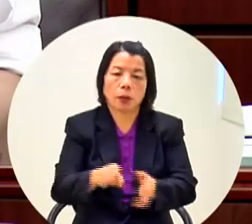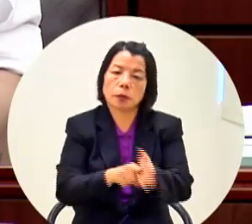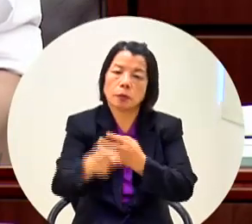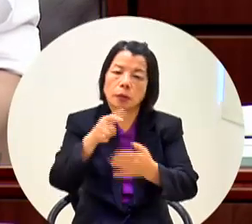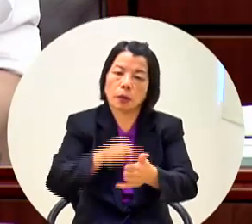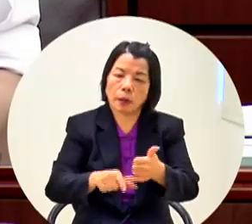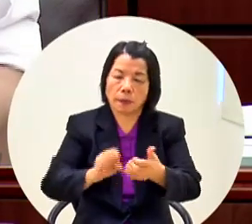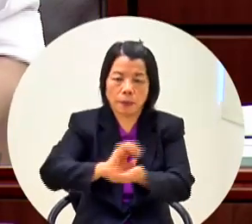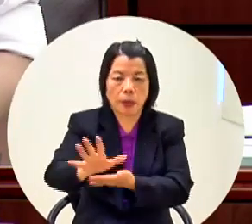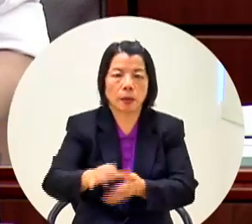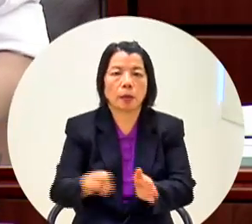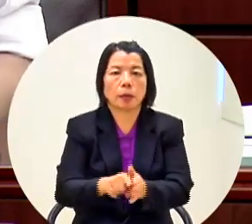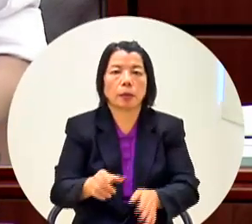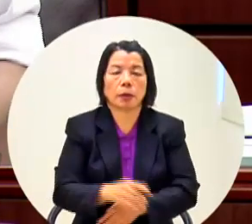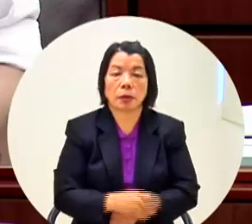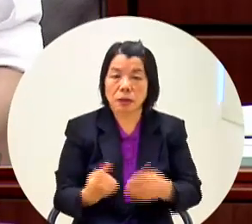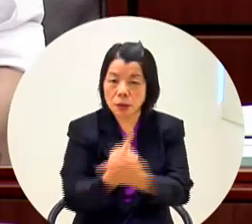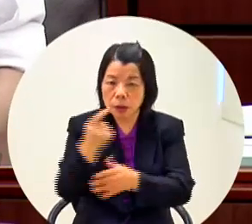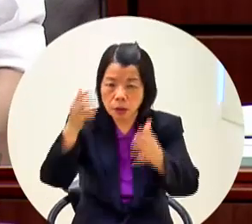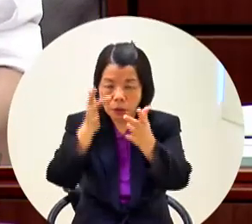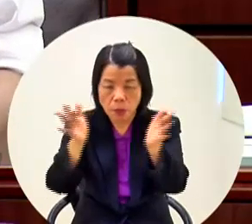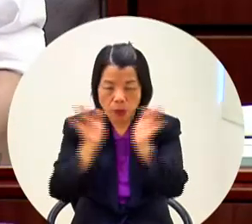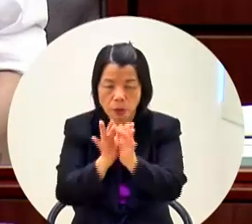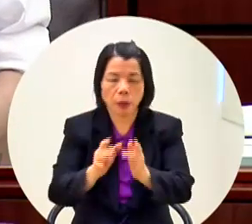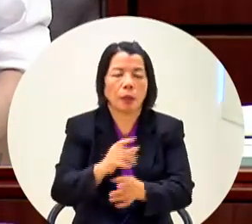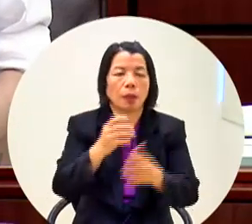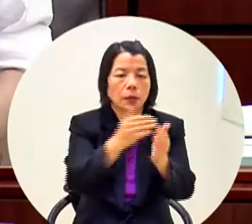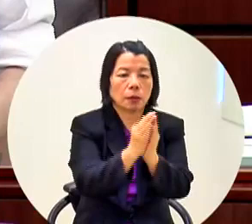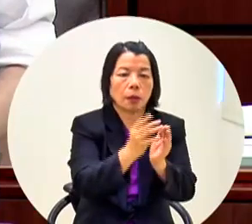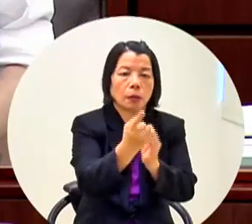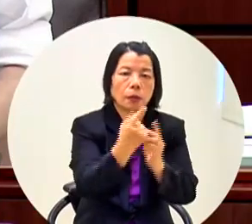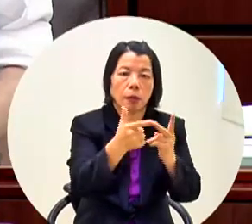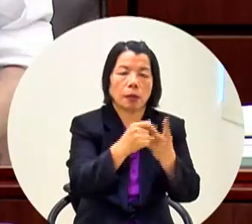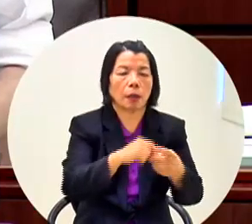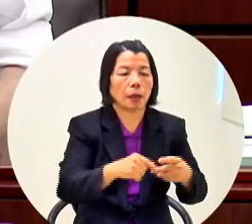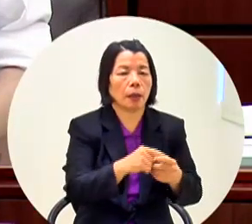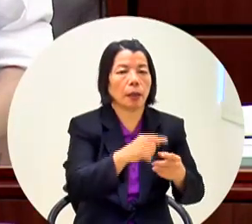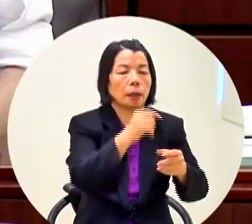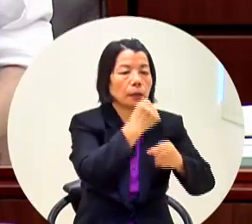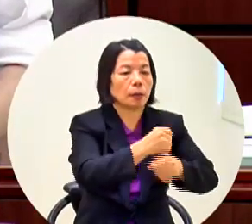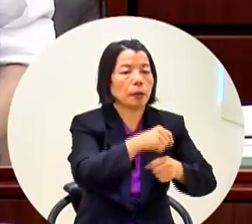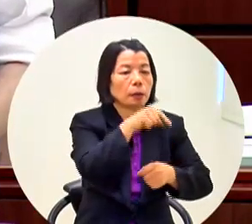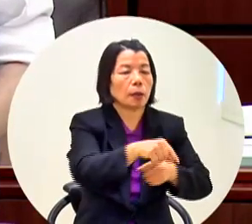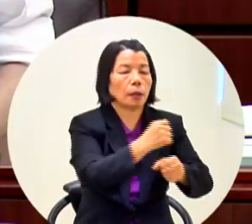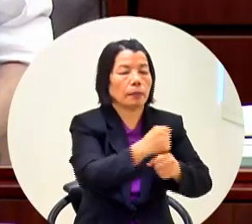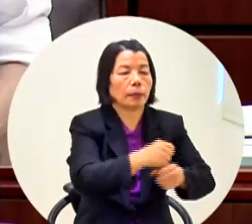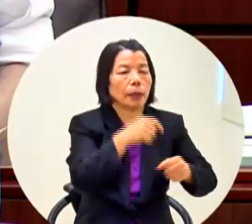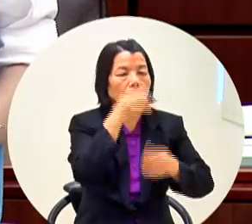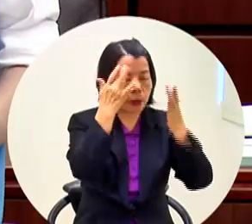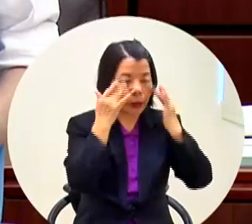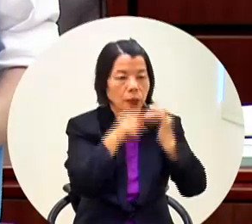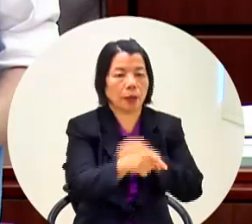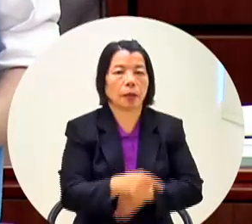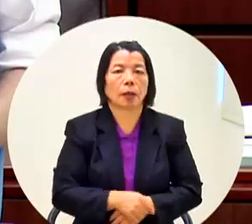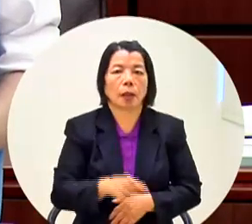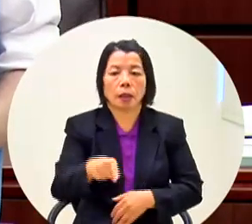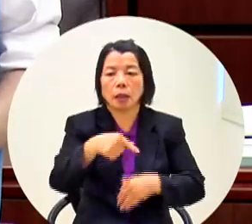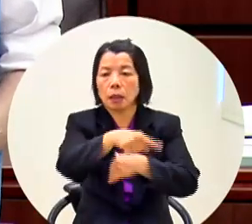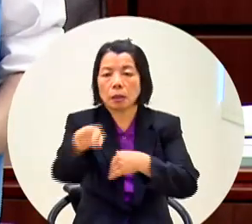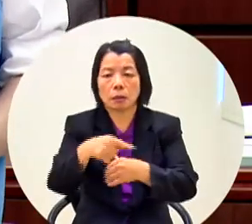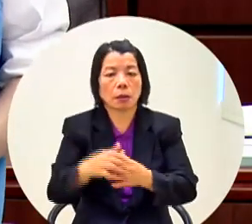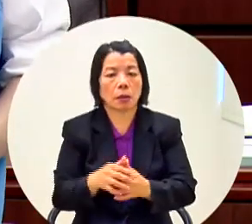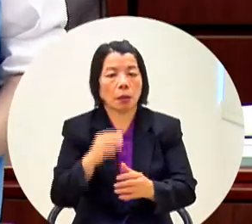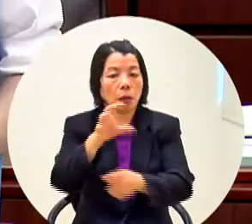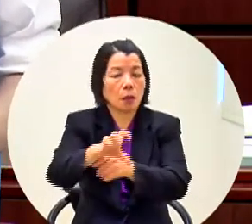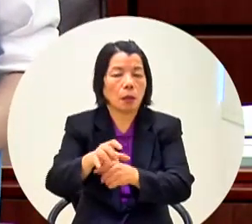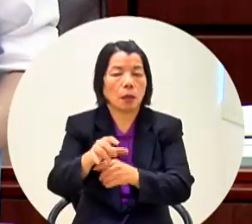且也绝对不是光茂林，还有包括桃园纳马夏。再者，我最担心原住民朋友很多东西只会生产不会贩卖，所以我